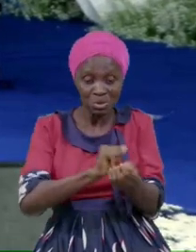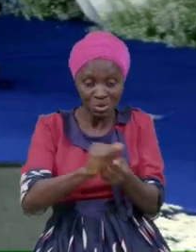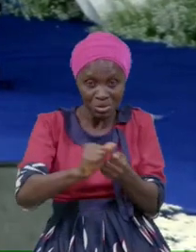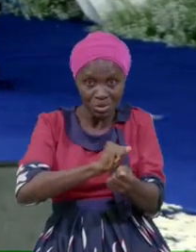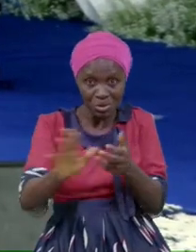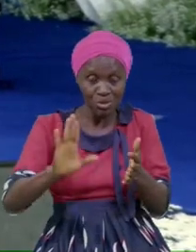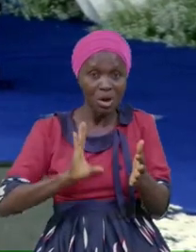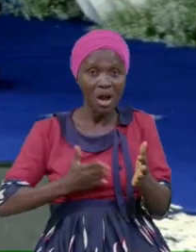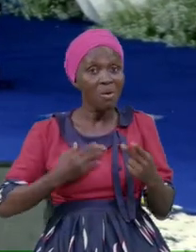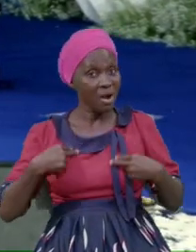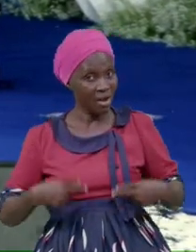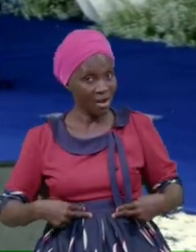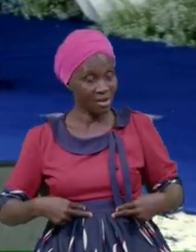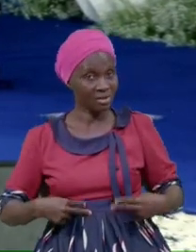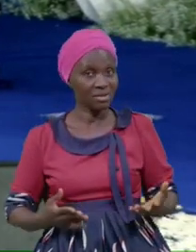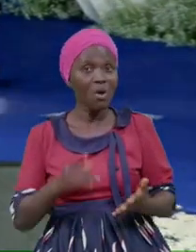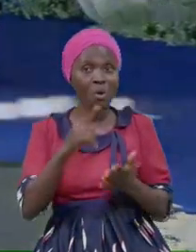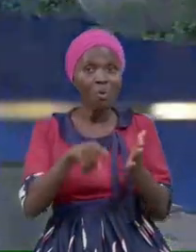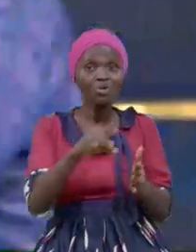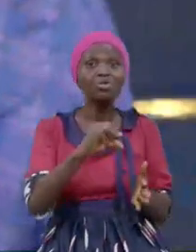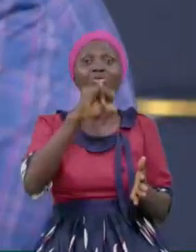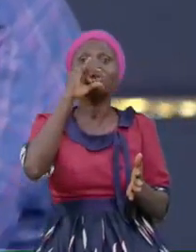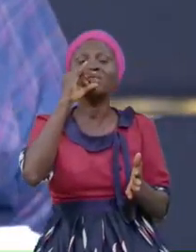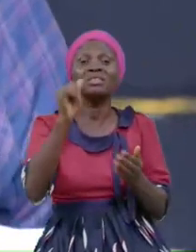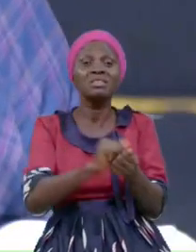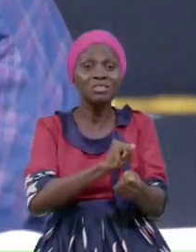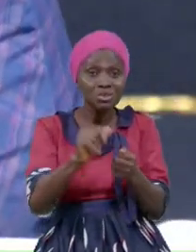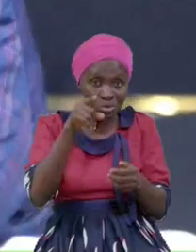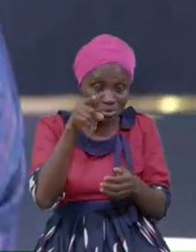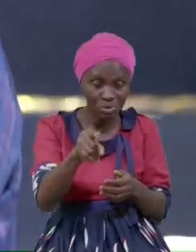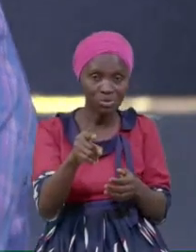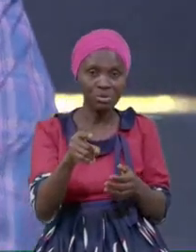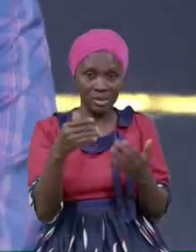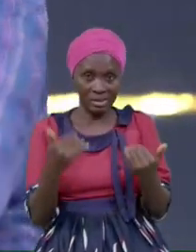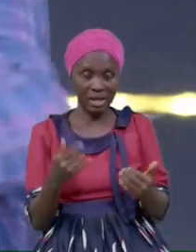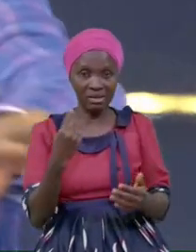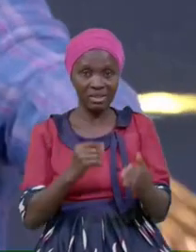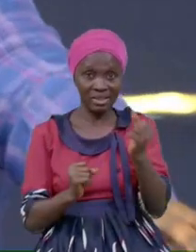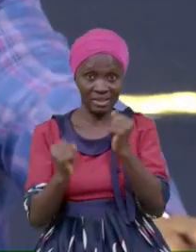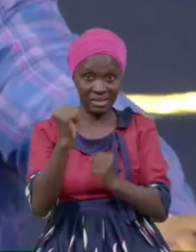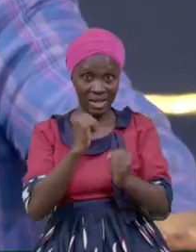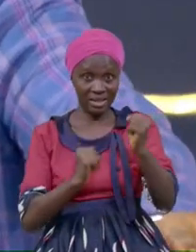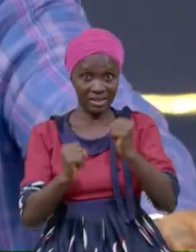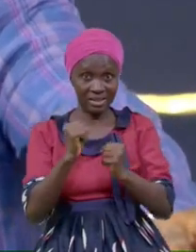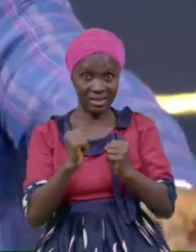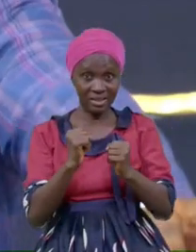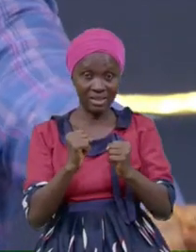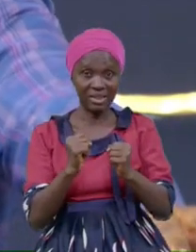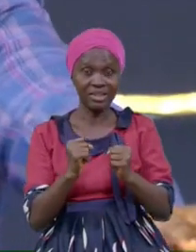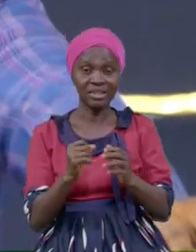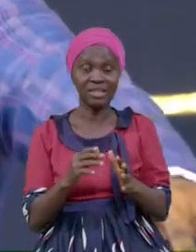que tu bois, te bois aussi. Et les scientifiques nous disent maintenant, les docteurs aussi, ils nous